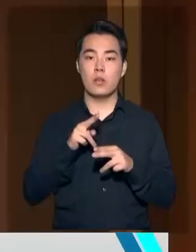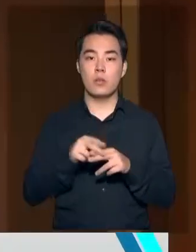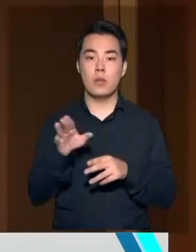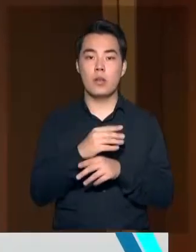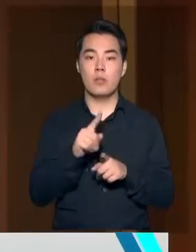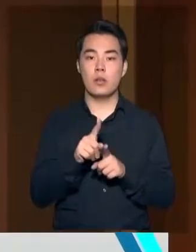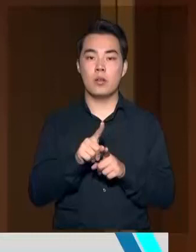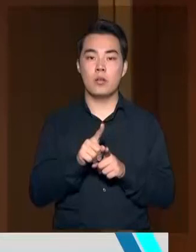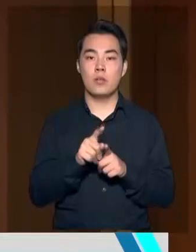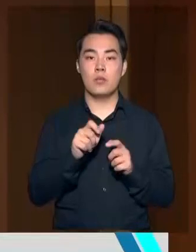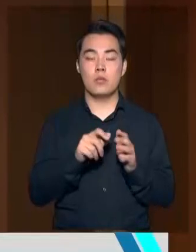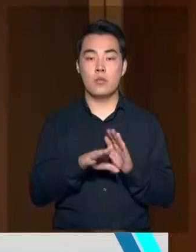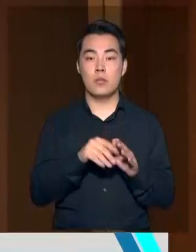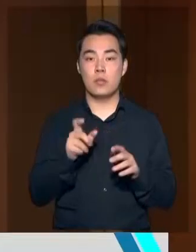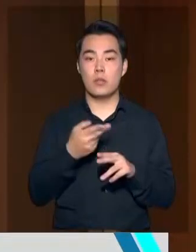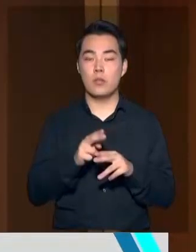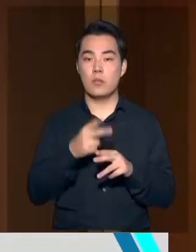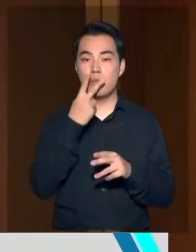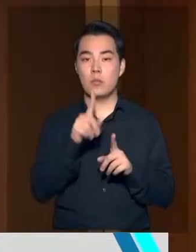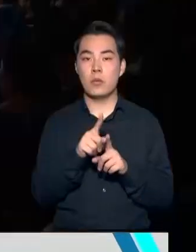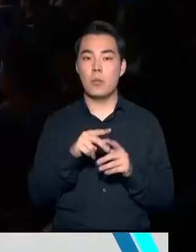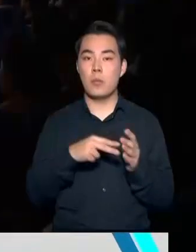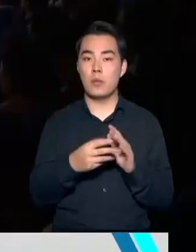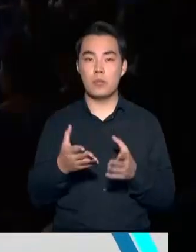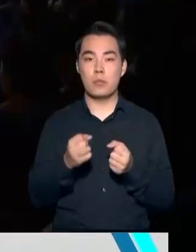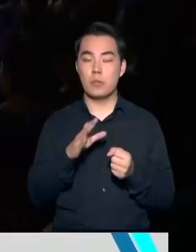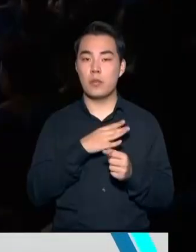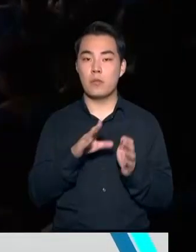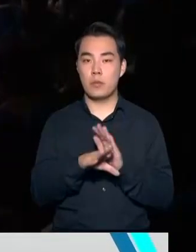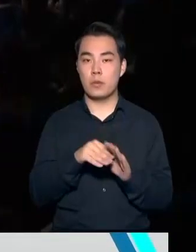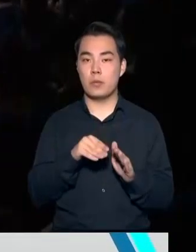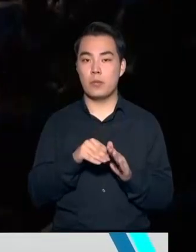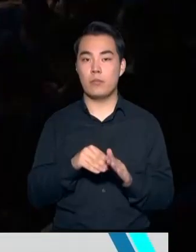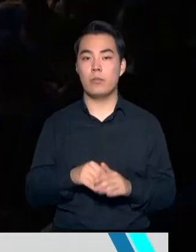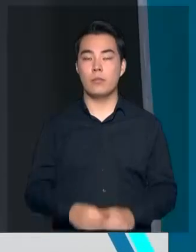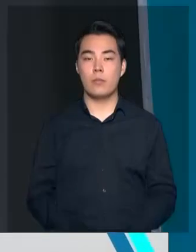на конкурсе приметили сразу несколько проектов, которые могут быть использованы в программе «Умный город».